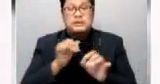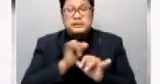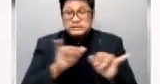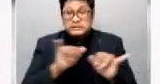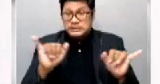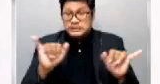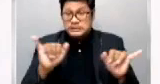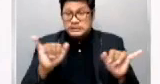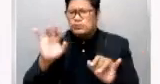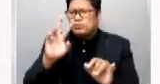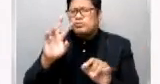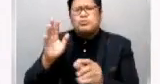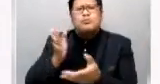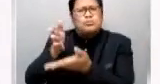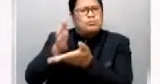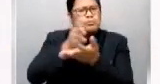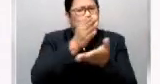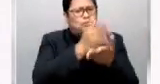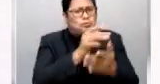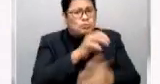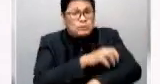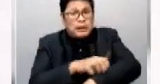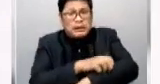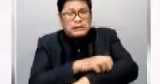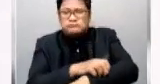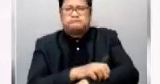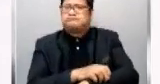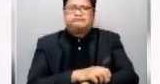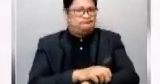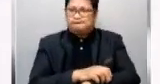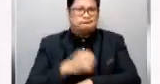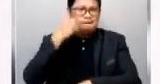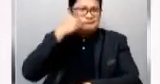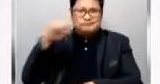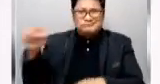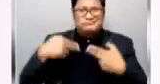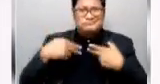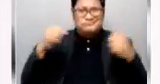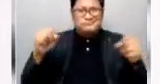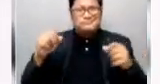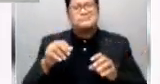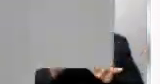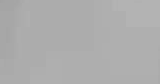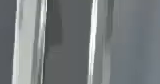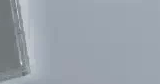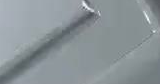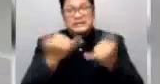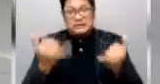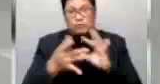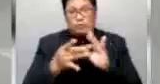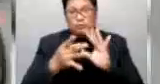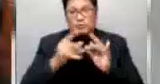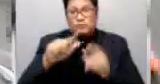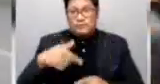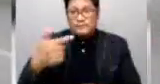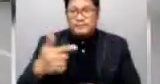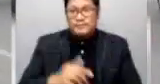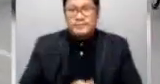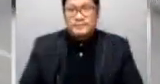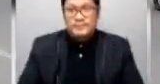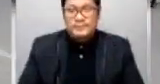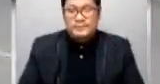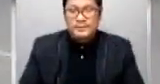News na may mga hindi rin sumusunod sa mga health protocol. At nakatutok si Tina Panglibantero.